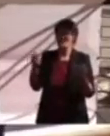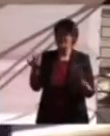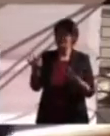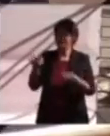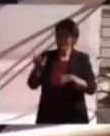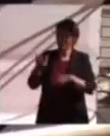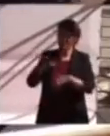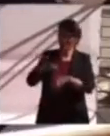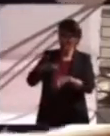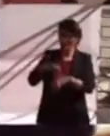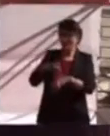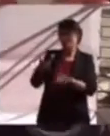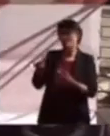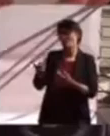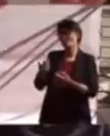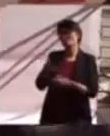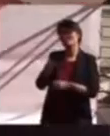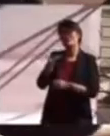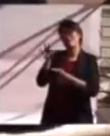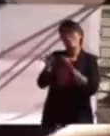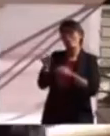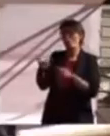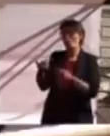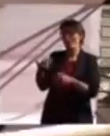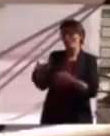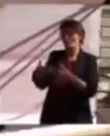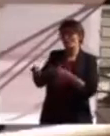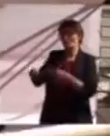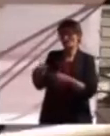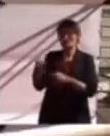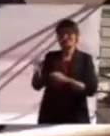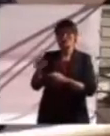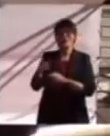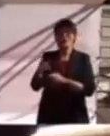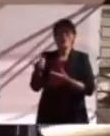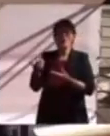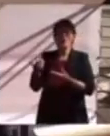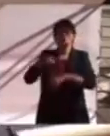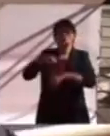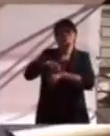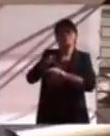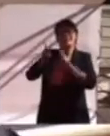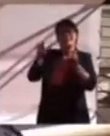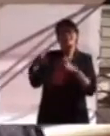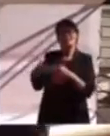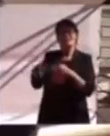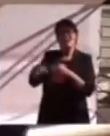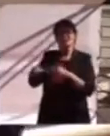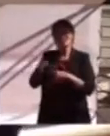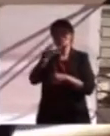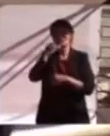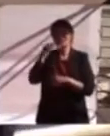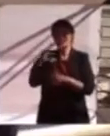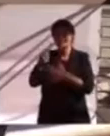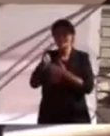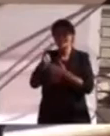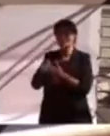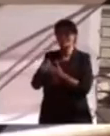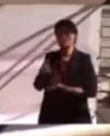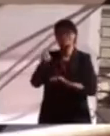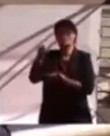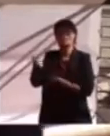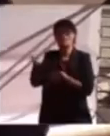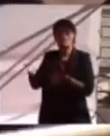consente in queste settimane non dobbiamo aspettare il prossimo anno ne abbiamo bisogno subito di fronte all'aumento dei